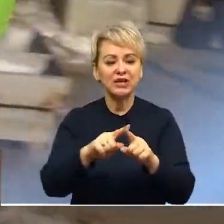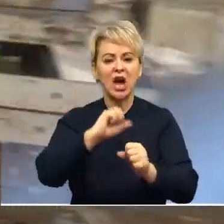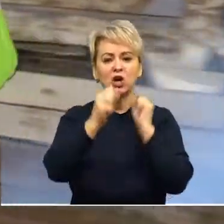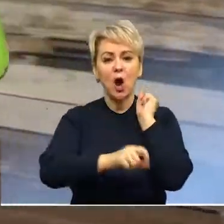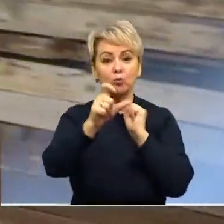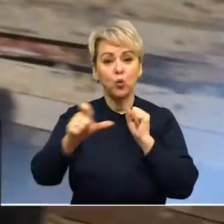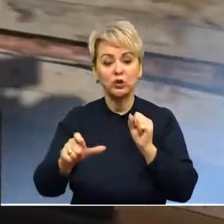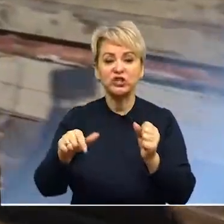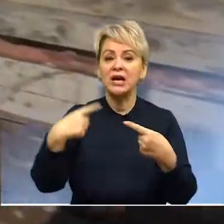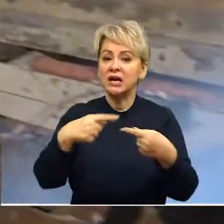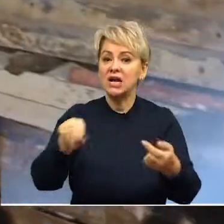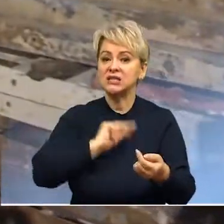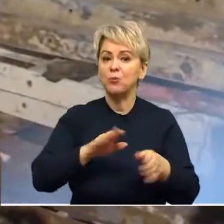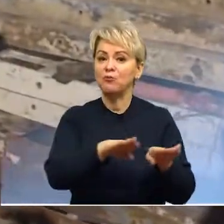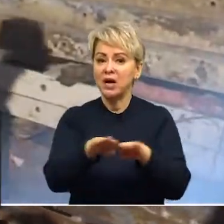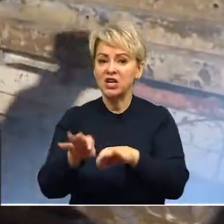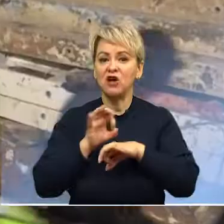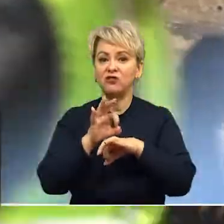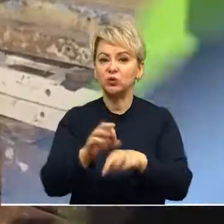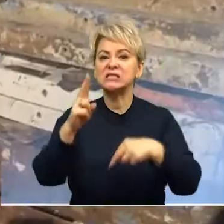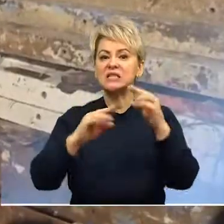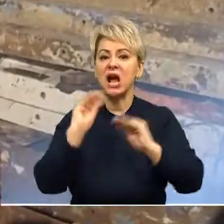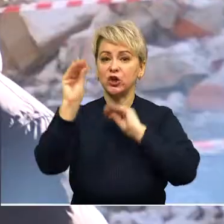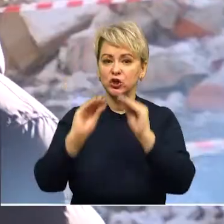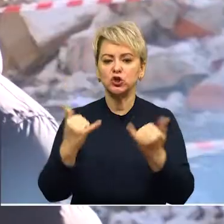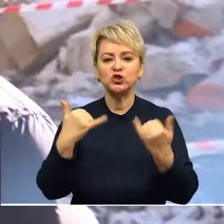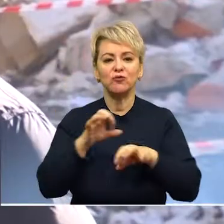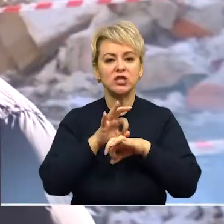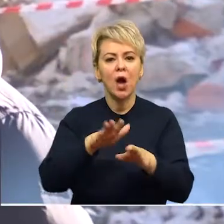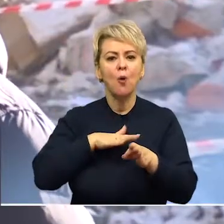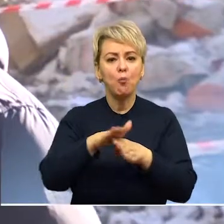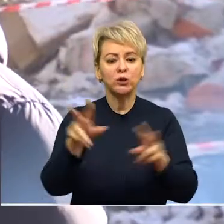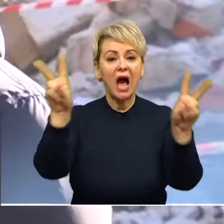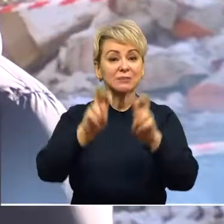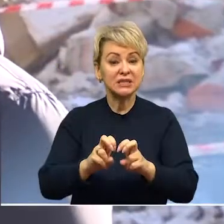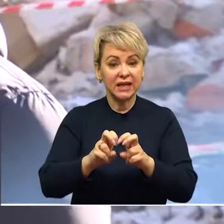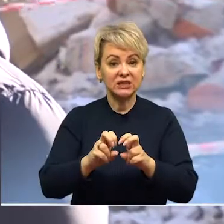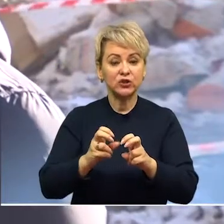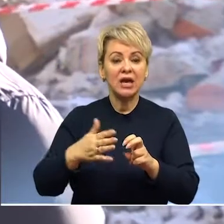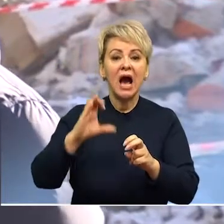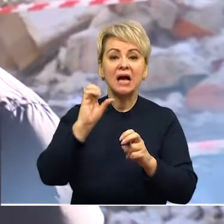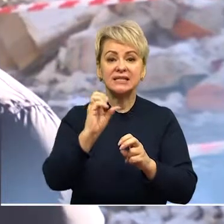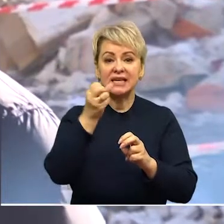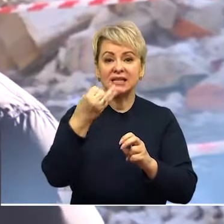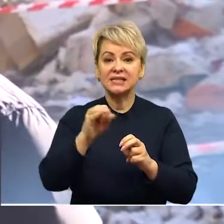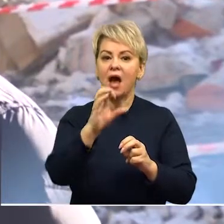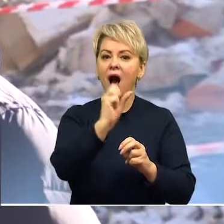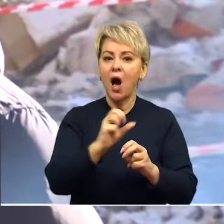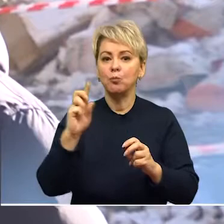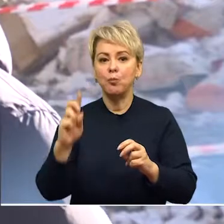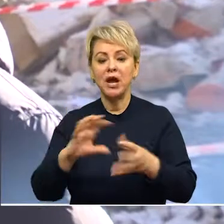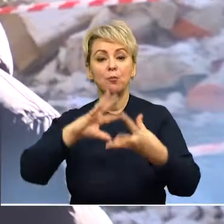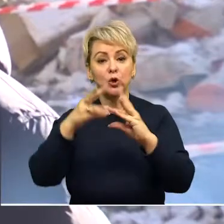рабочими. Демонтажные работы идут параллельно со строительными. Сегодня мы провели полное обследование и секции А, и секции Б.